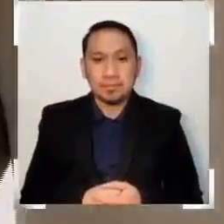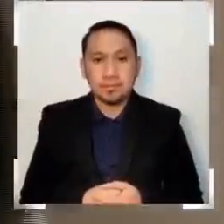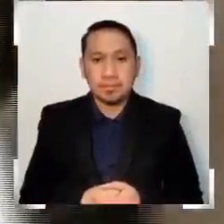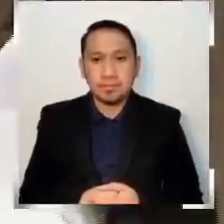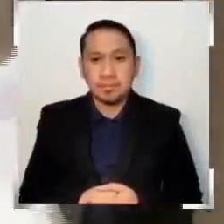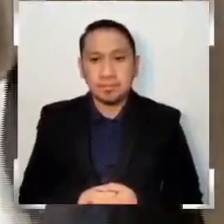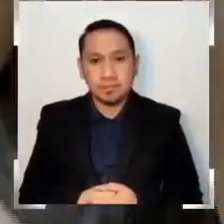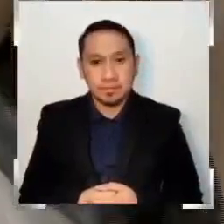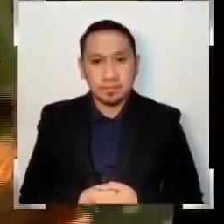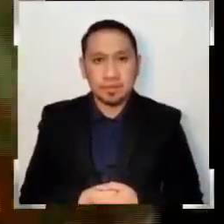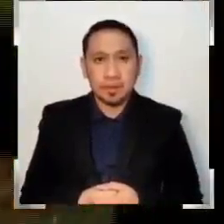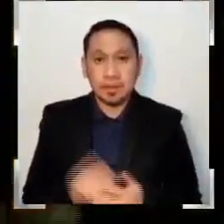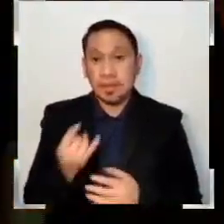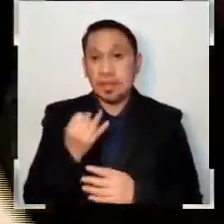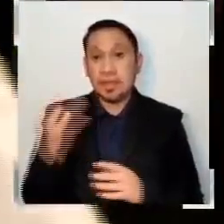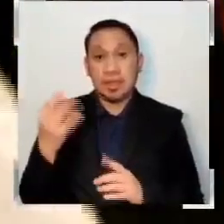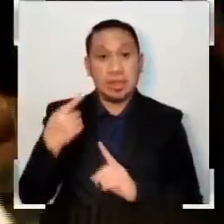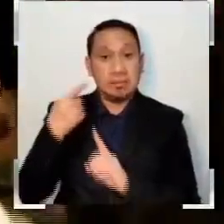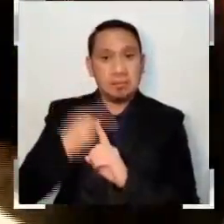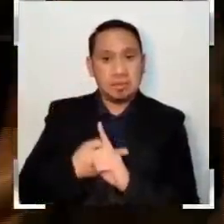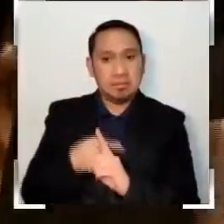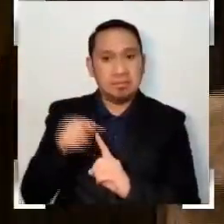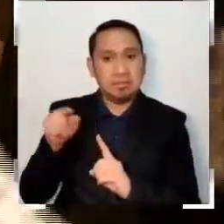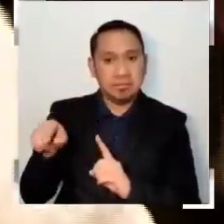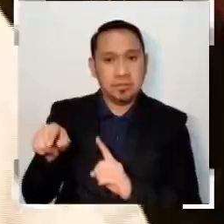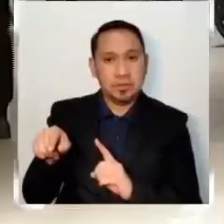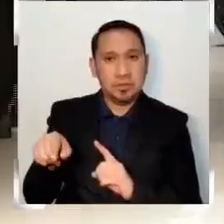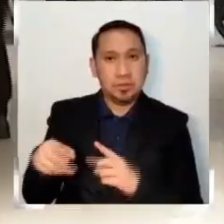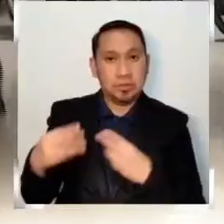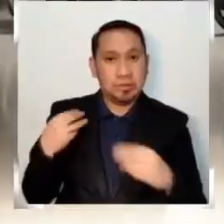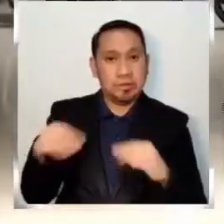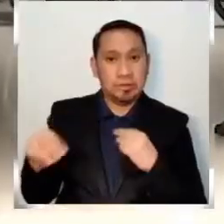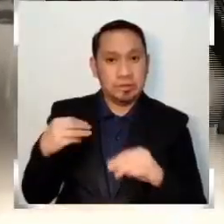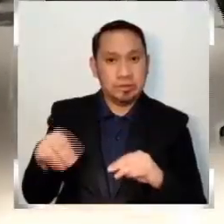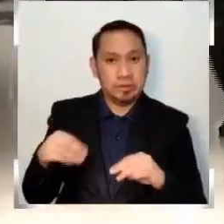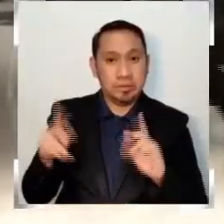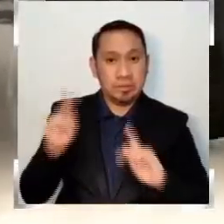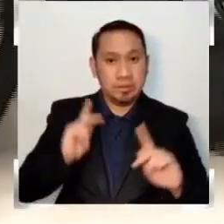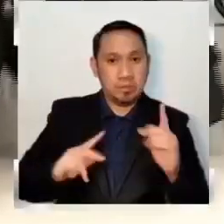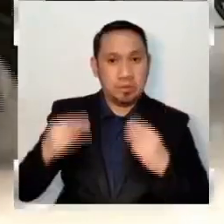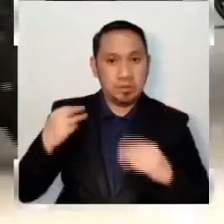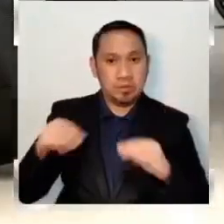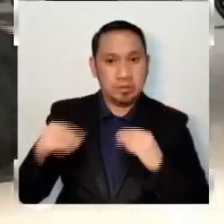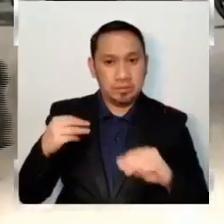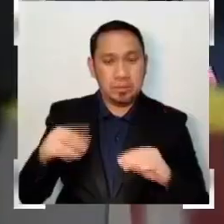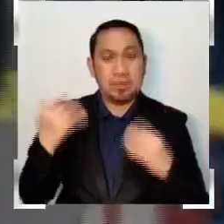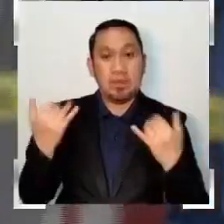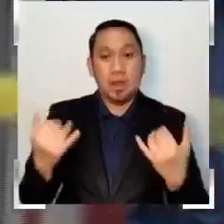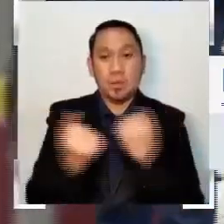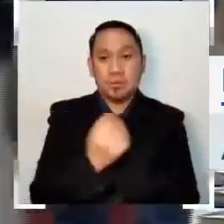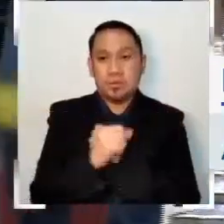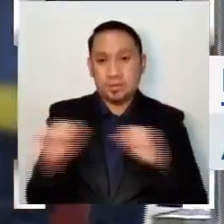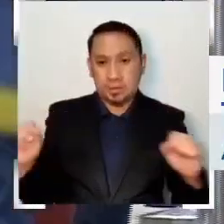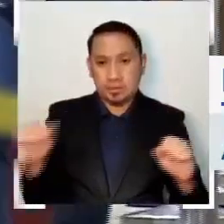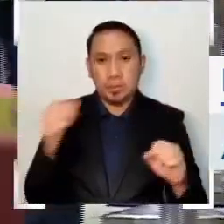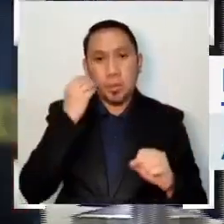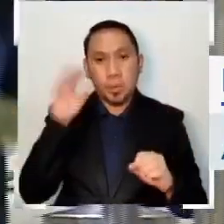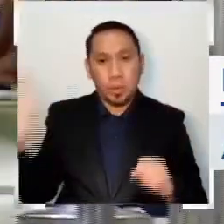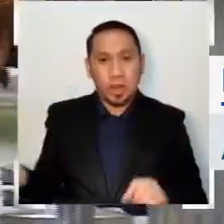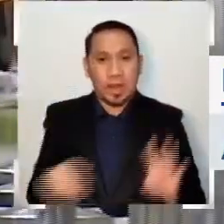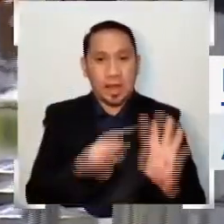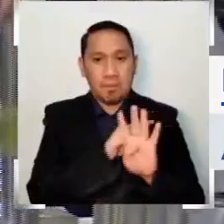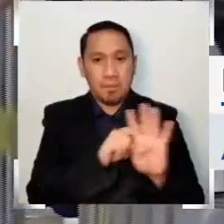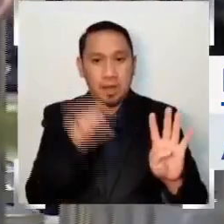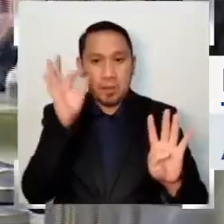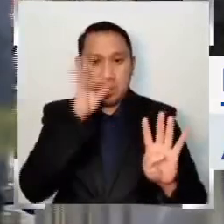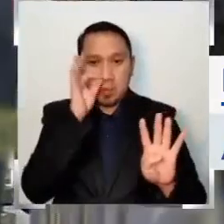Ilang buwan matapos mabiktima ng human trafficking sa Myanmar, ligtas nang nakauwi ang apat na Pilipinong sapilitang